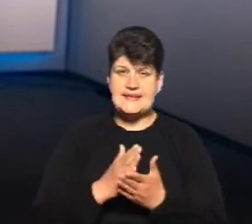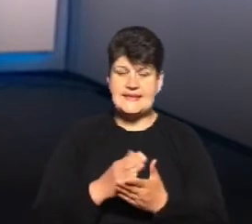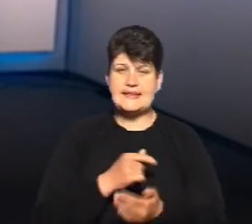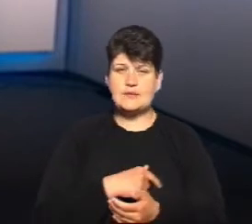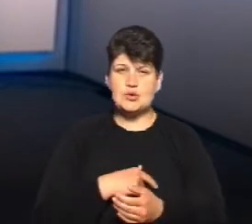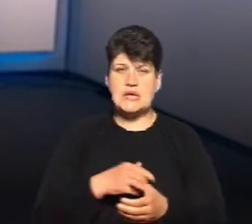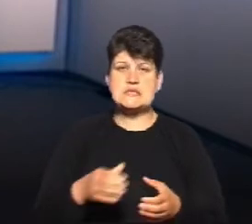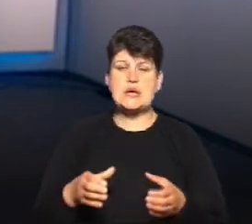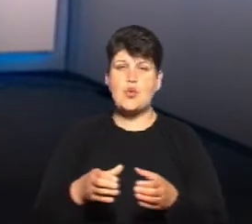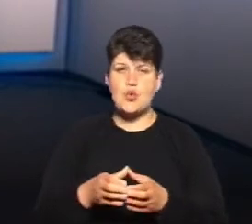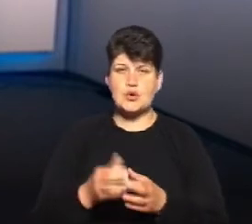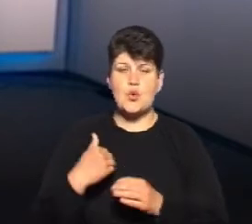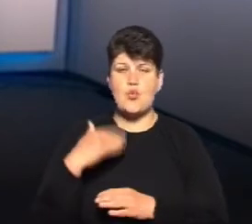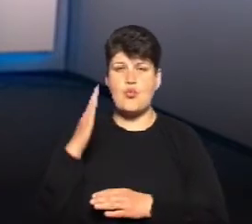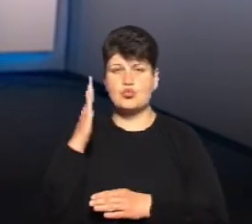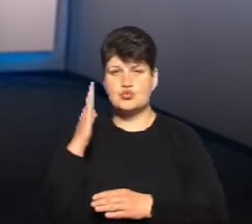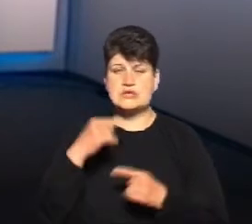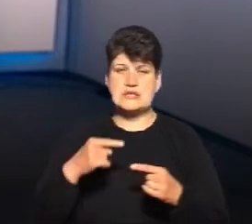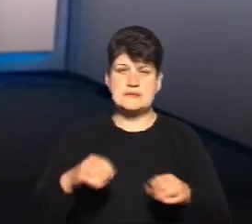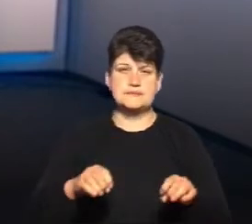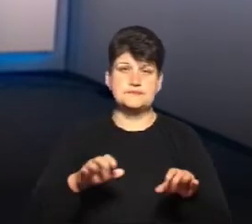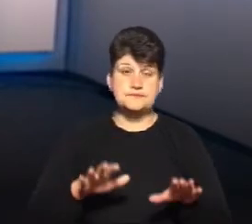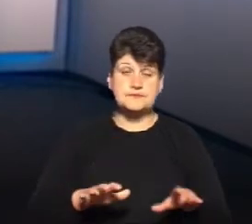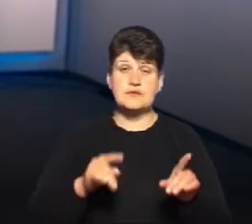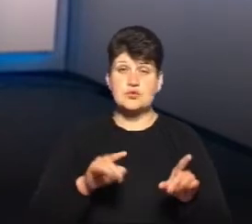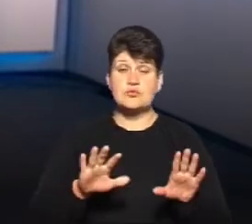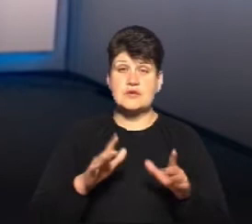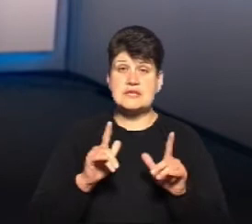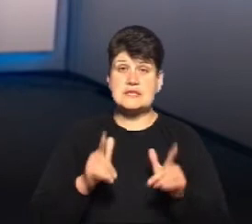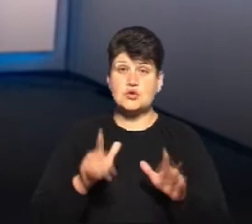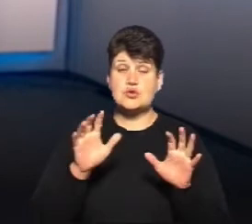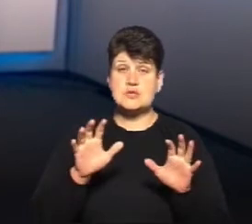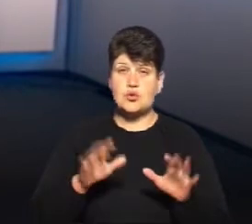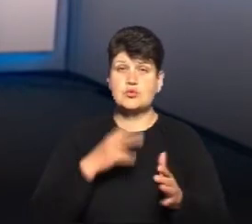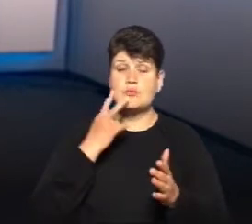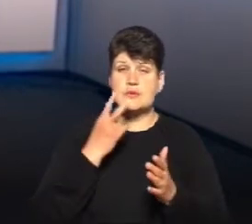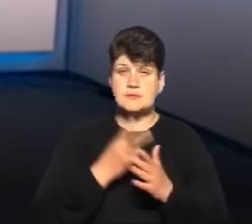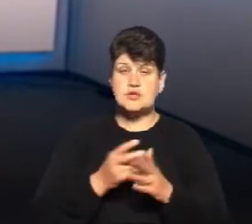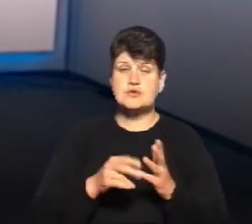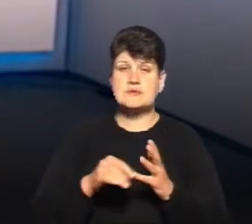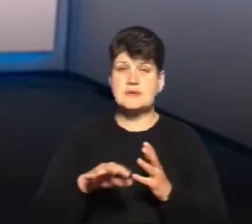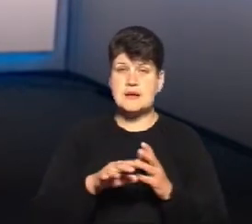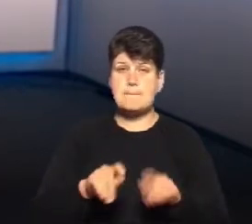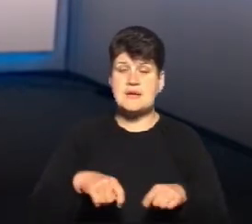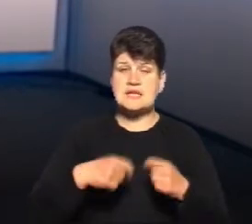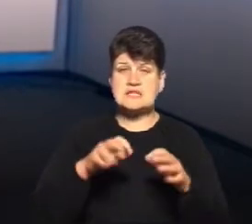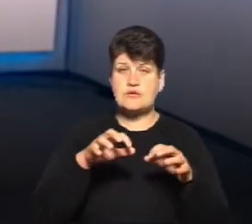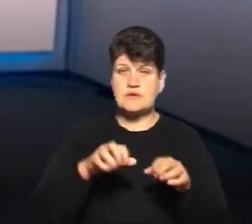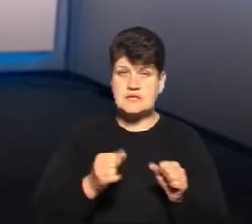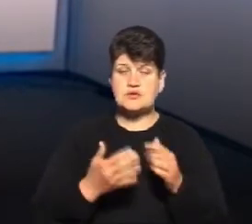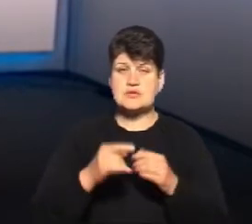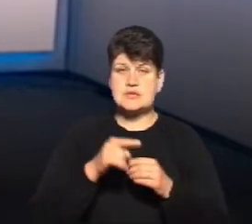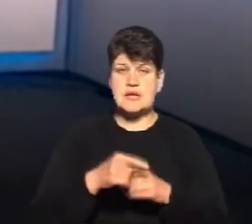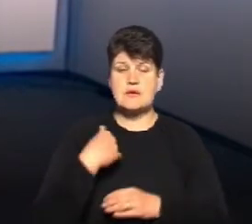який голосує за ті чи інші рішення, і в даному випадку згідно цього закону також передбачено, що земельна ділянка передається у власність, якщо за неї проголосувало не